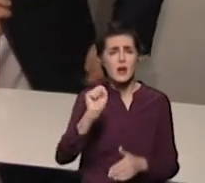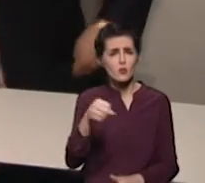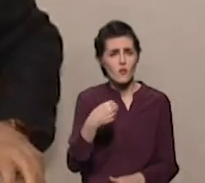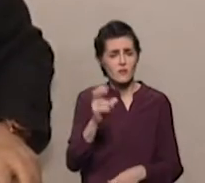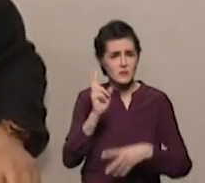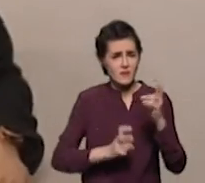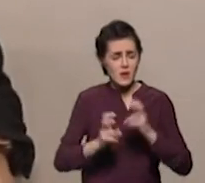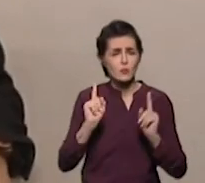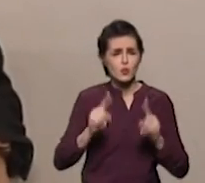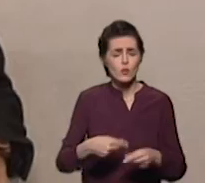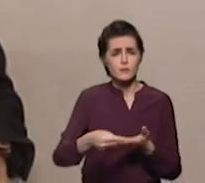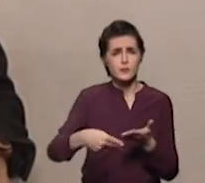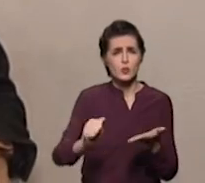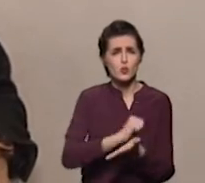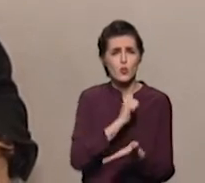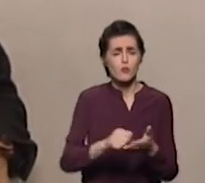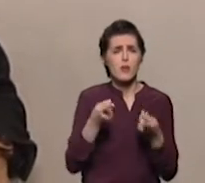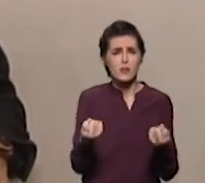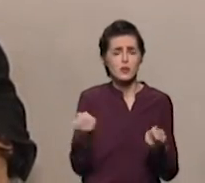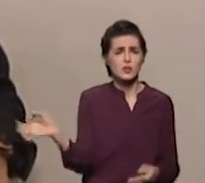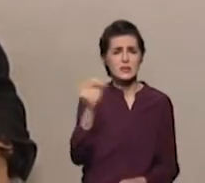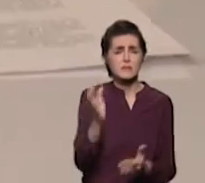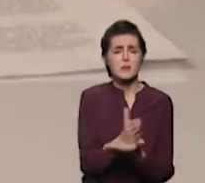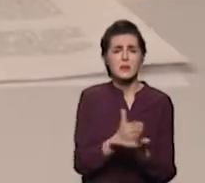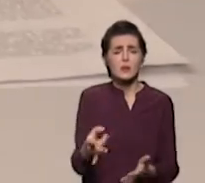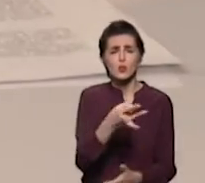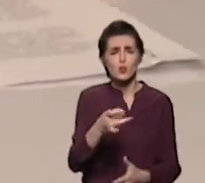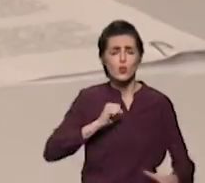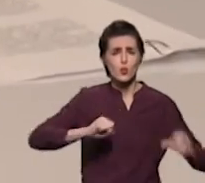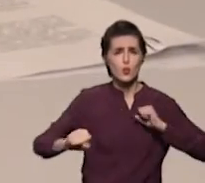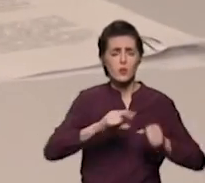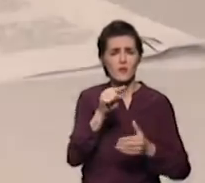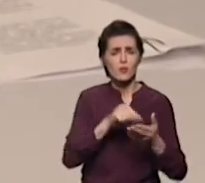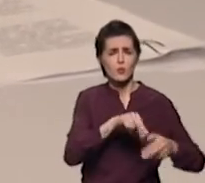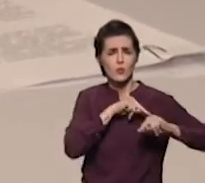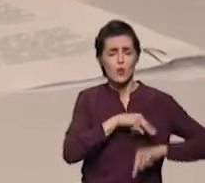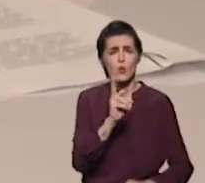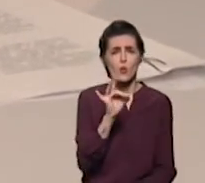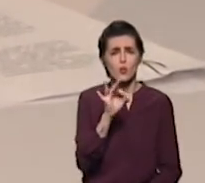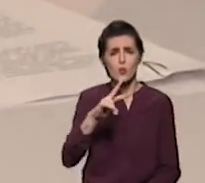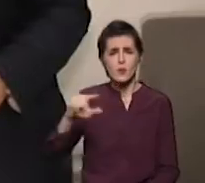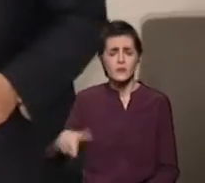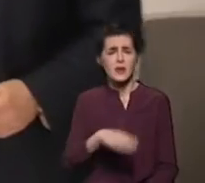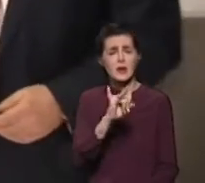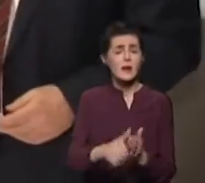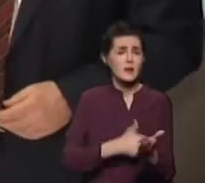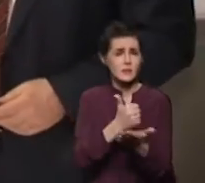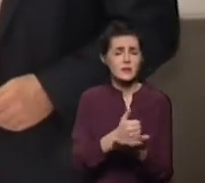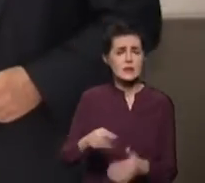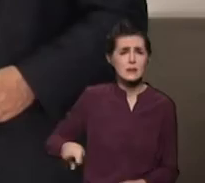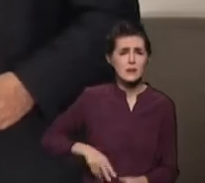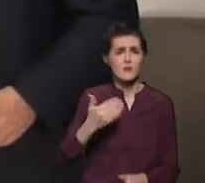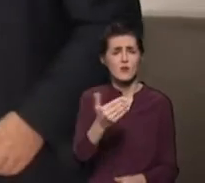азовстальці. Підписують документ начальник Східного міжрегіонального управління з питань праці В'ячеслав Король та генеральний директор